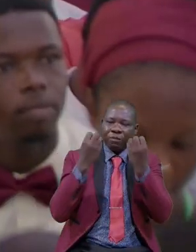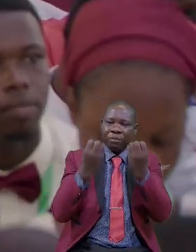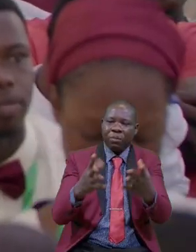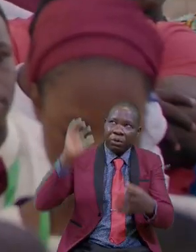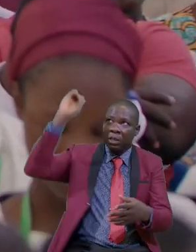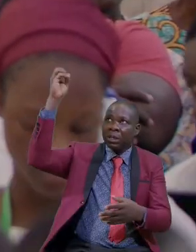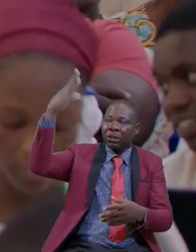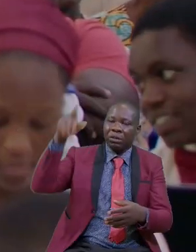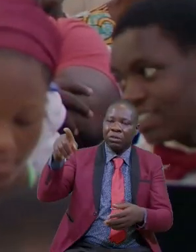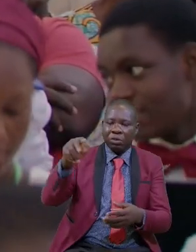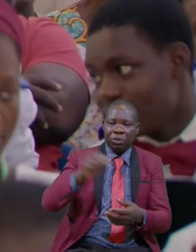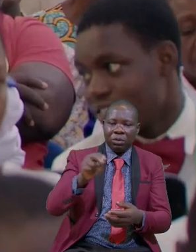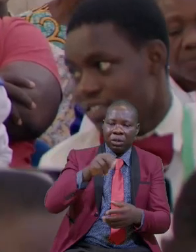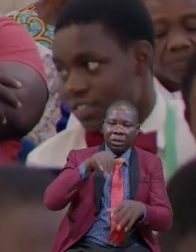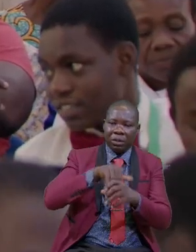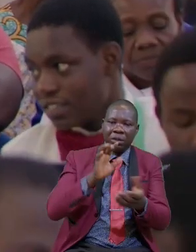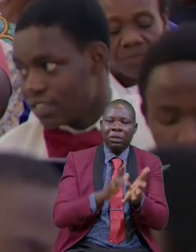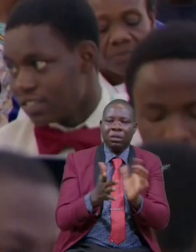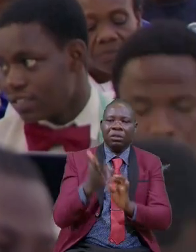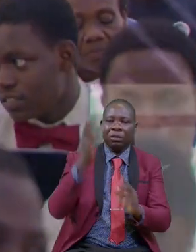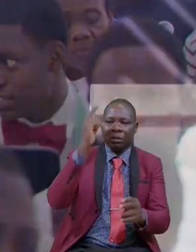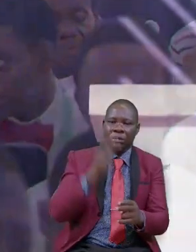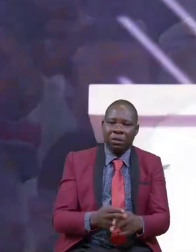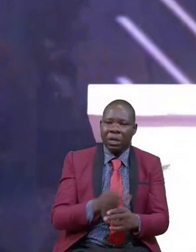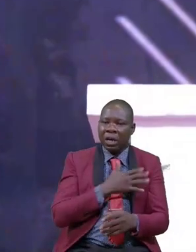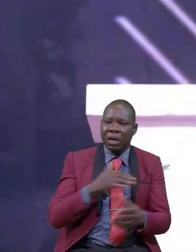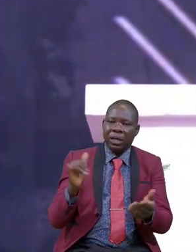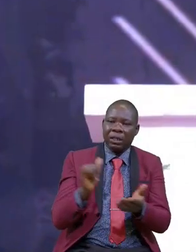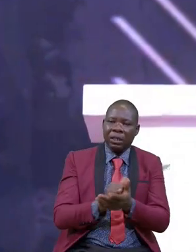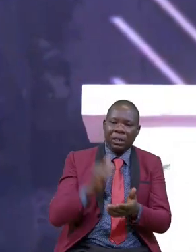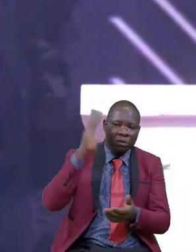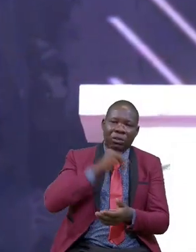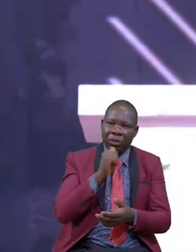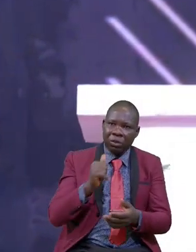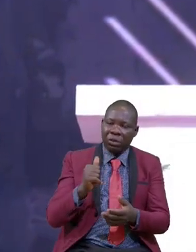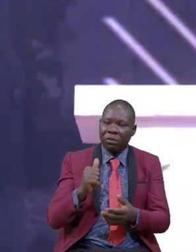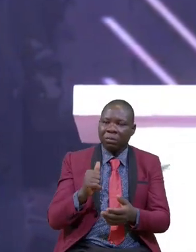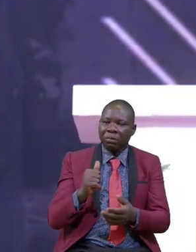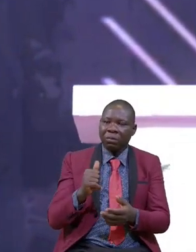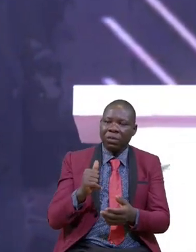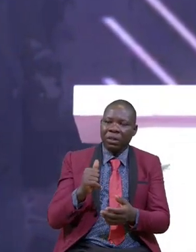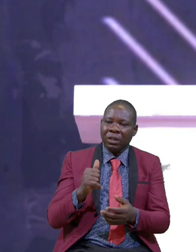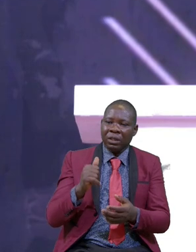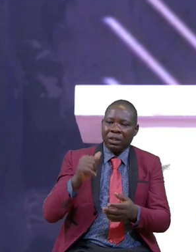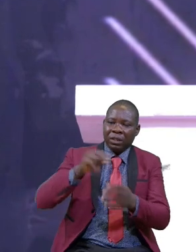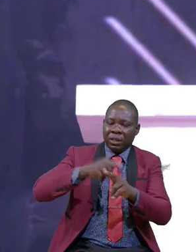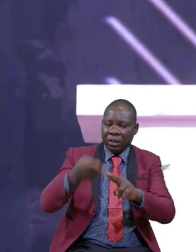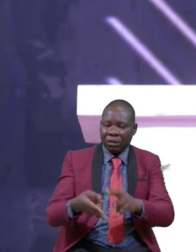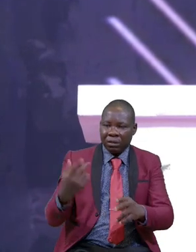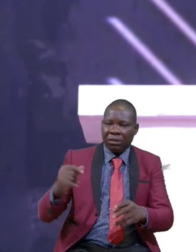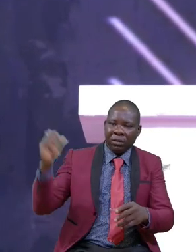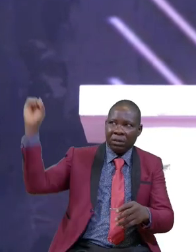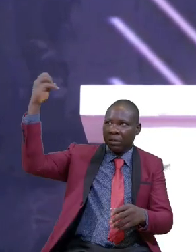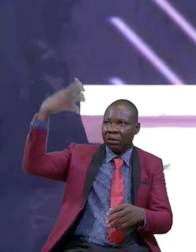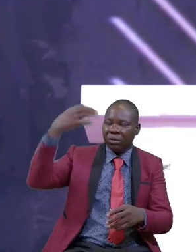Et cela ne diminue pas la grâce disponible pour telle personne. C'est comme l'eau de